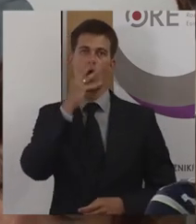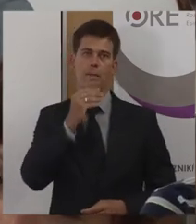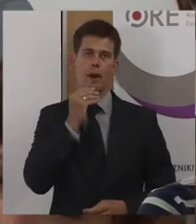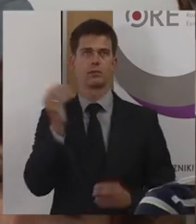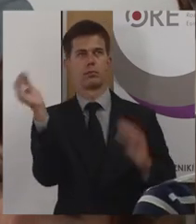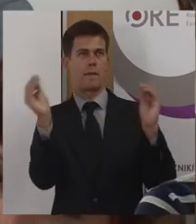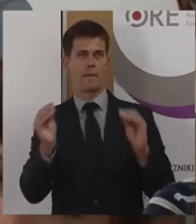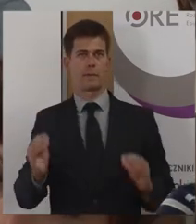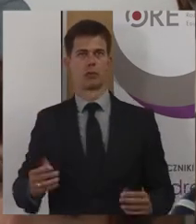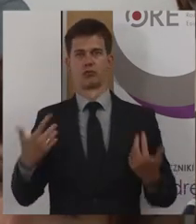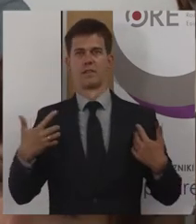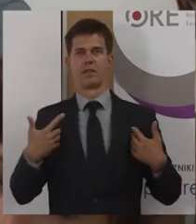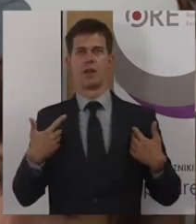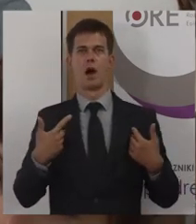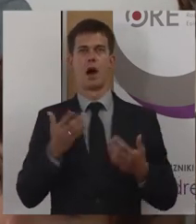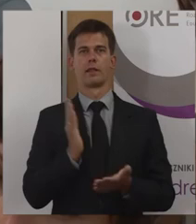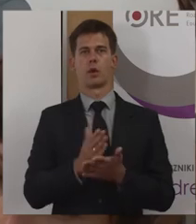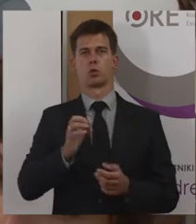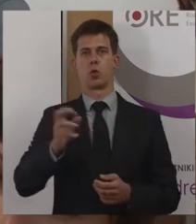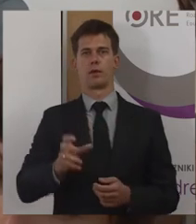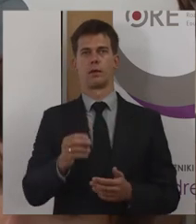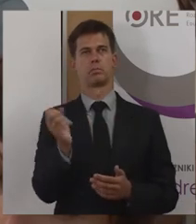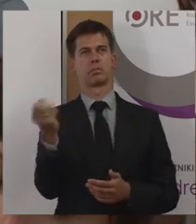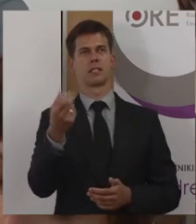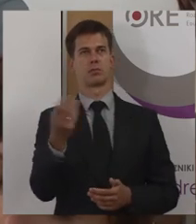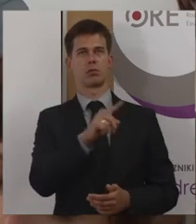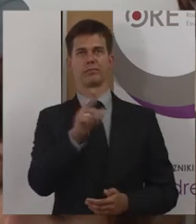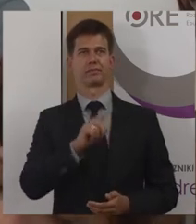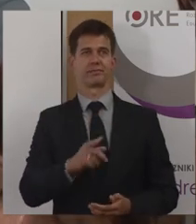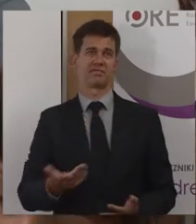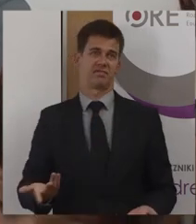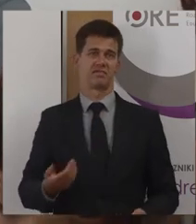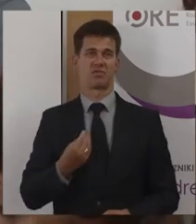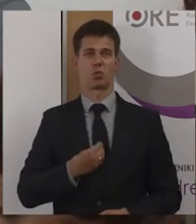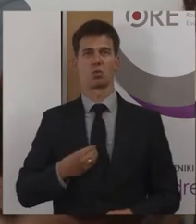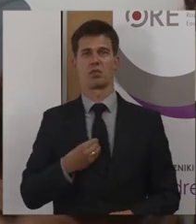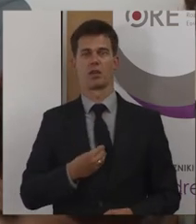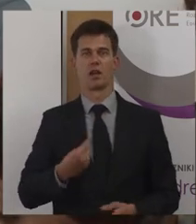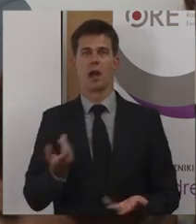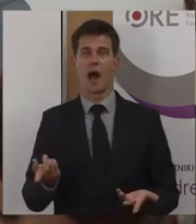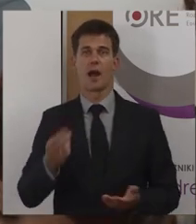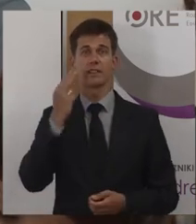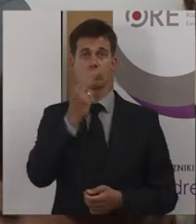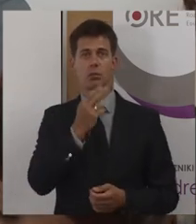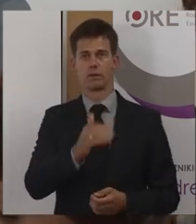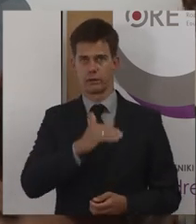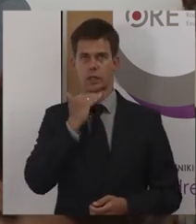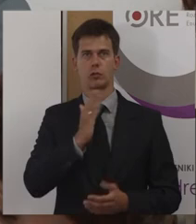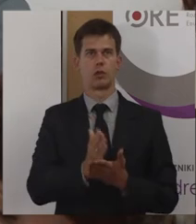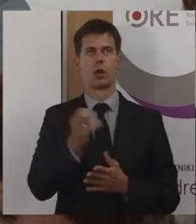Jeżeli chodzi o e-podręczniki, myślę, że gdyby było tak, że e-podręcznik spełnia